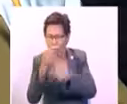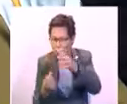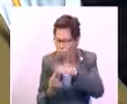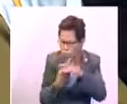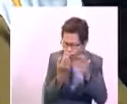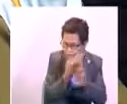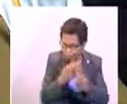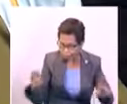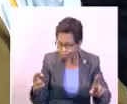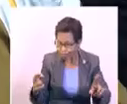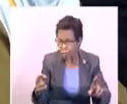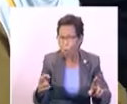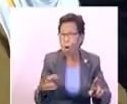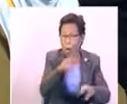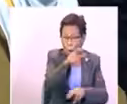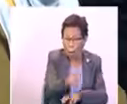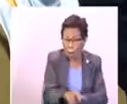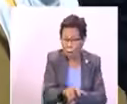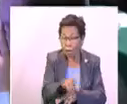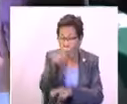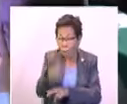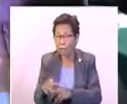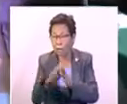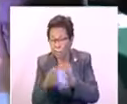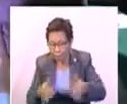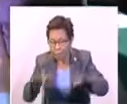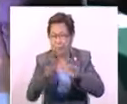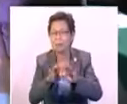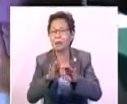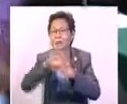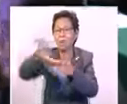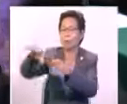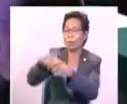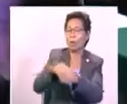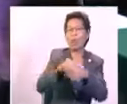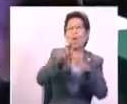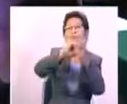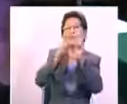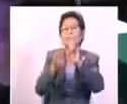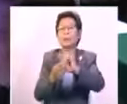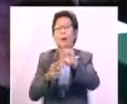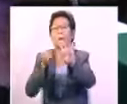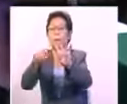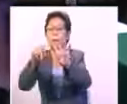kesediaan dalam kalangan pihak berkepentingan mengenai revolusi industri 4.0.